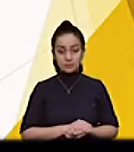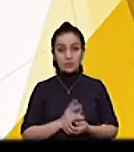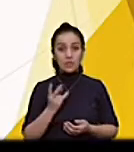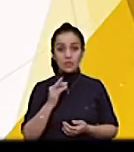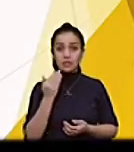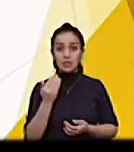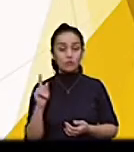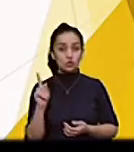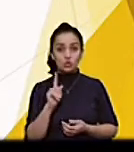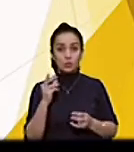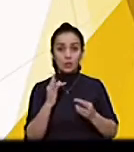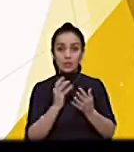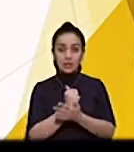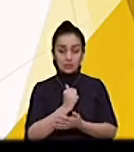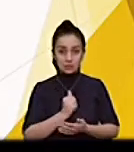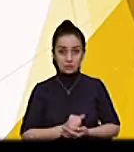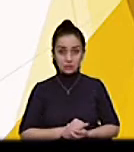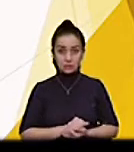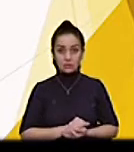Для того, чтобы найти